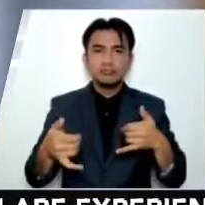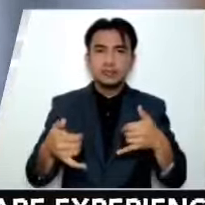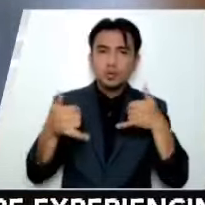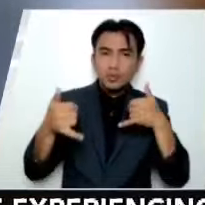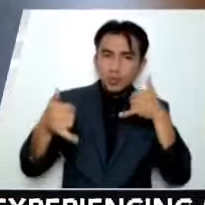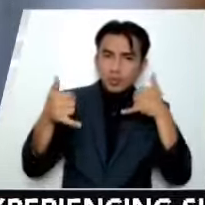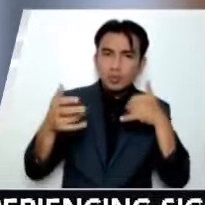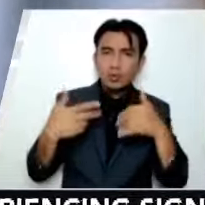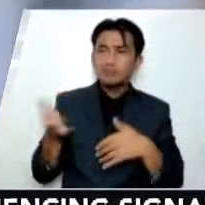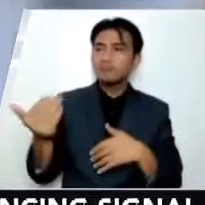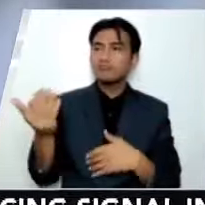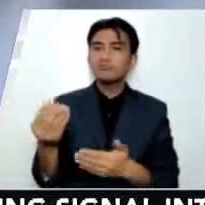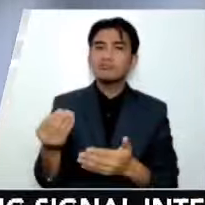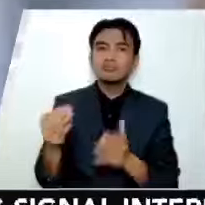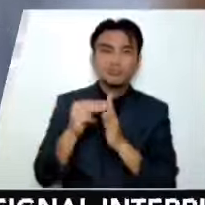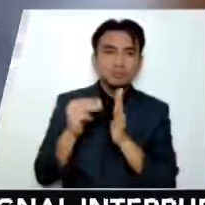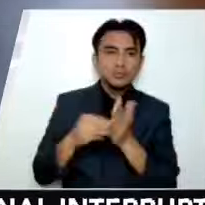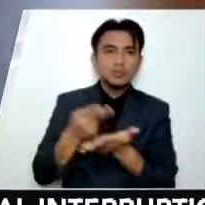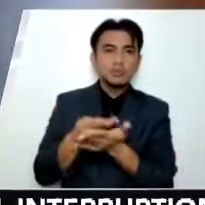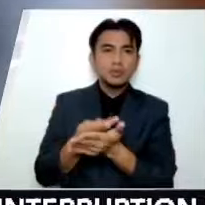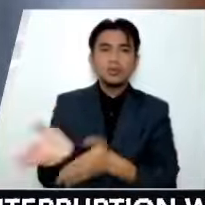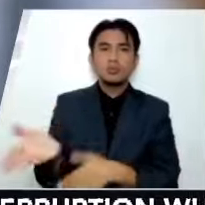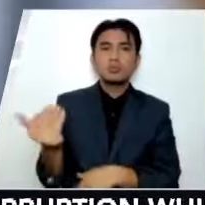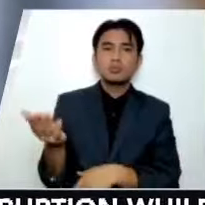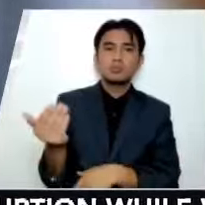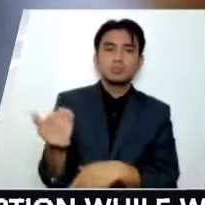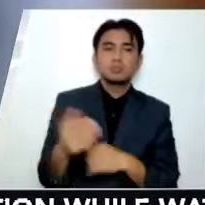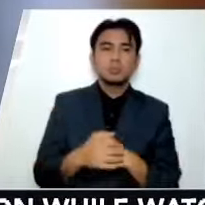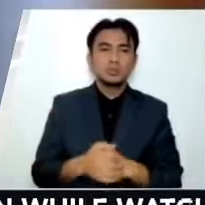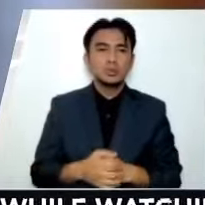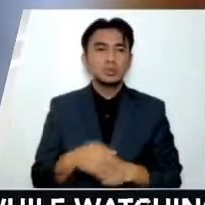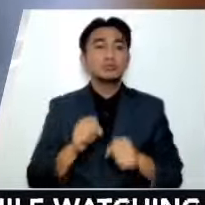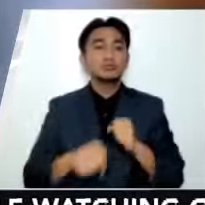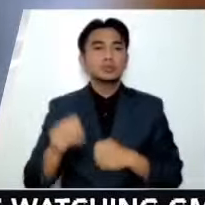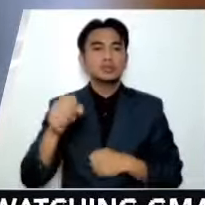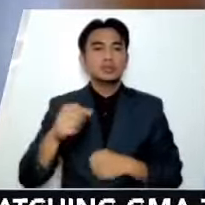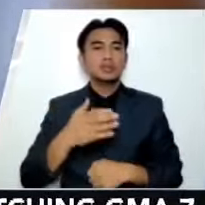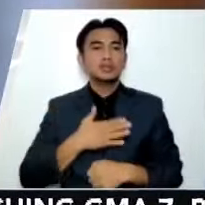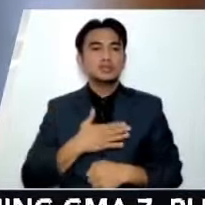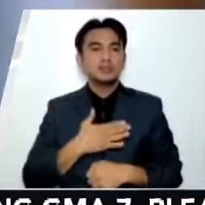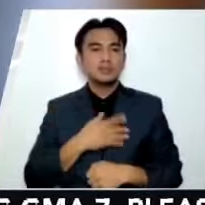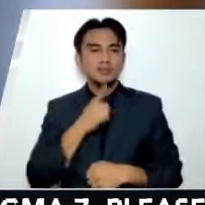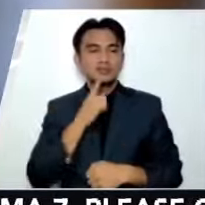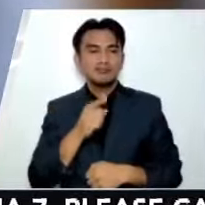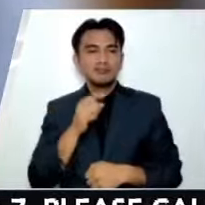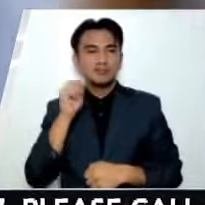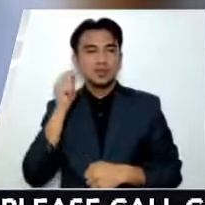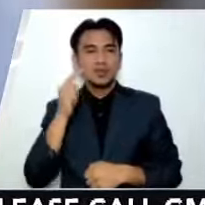million pesos. So yes, my uncle is very worried and afraid